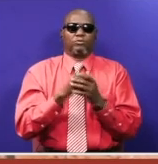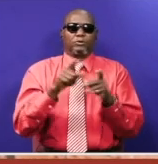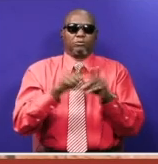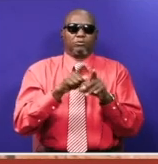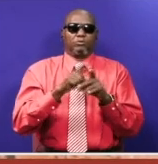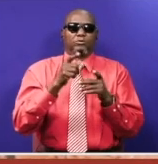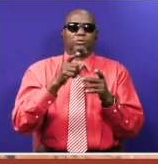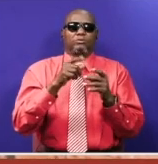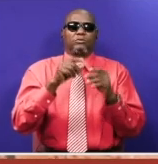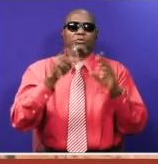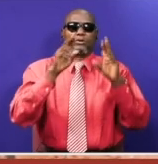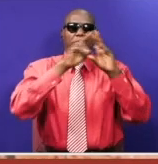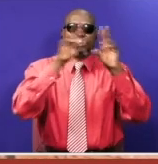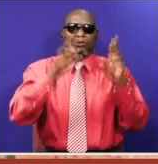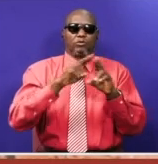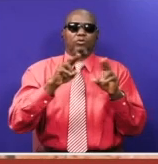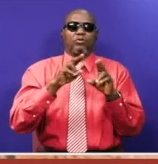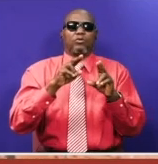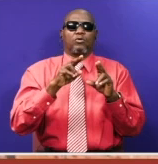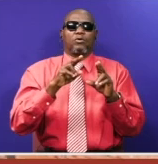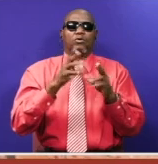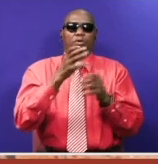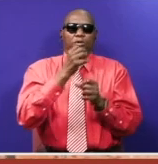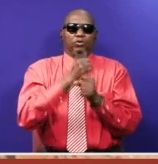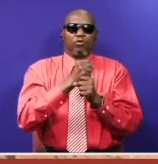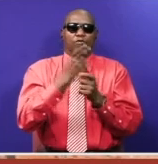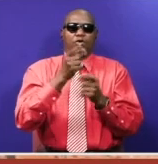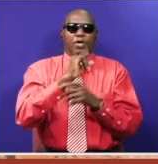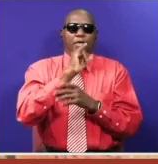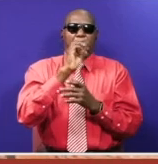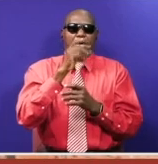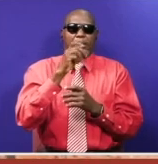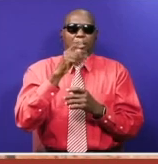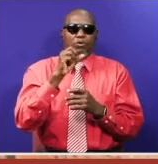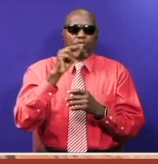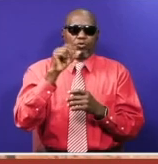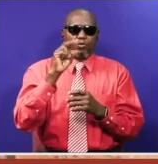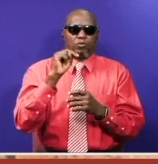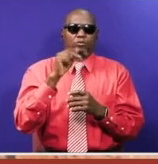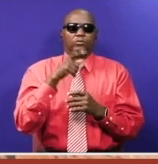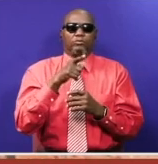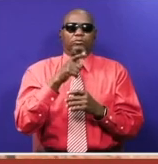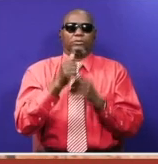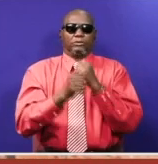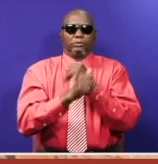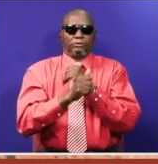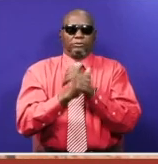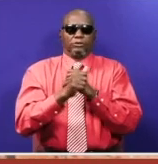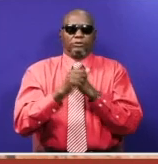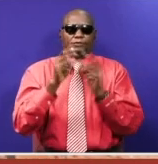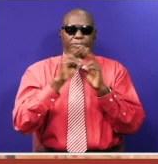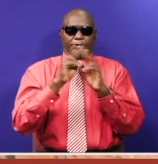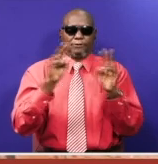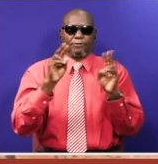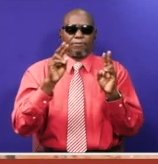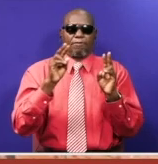la International Organization for Migration walikita kambi eneo la Urwa, mojawapo ya maeneo hatari ya kiusalama. Kamishna kaunti ndogo